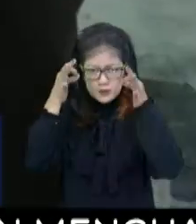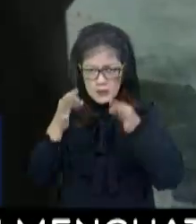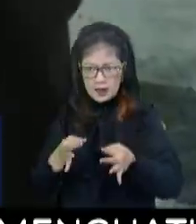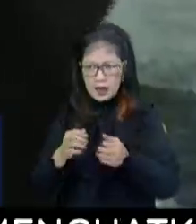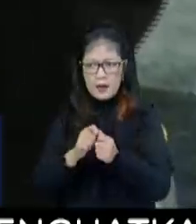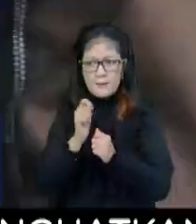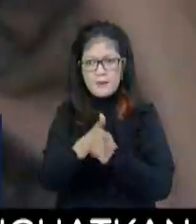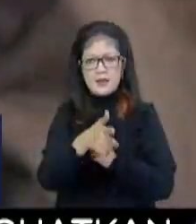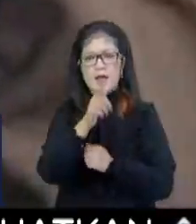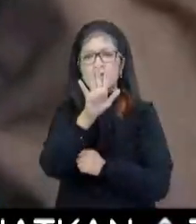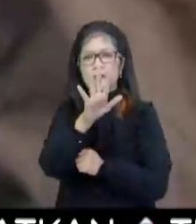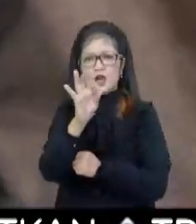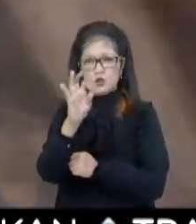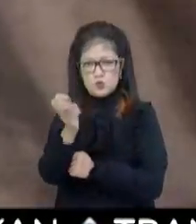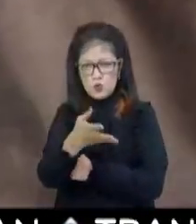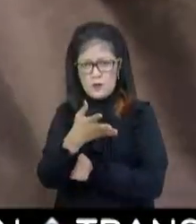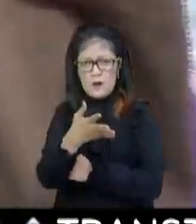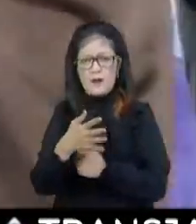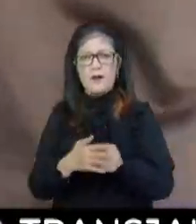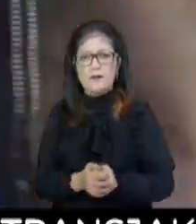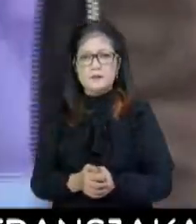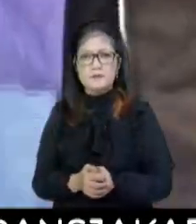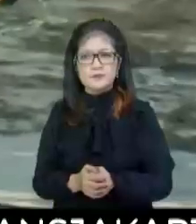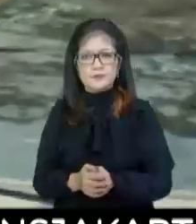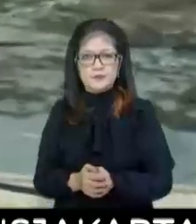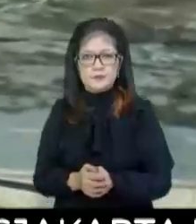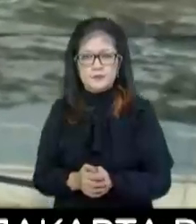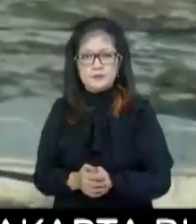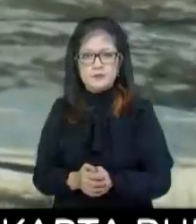Dari Wonosobo, Jawa Tengah, Didik Dono Hartono, iNews melaporkan.